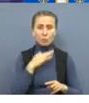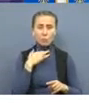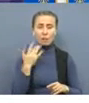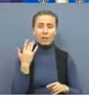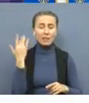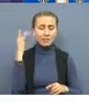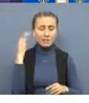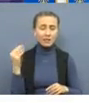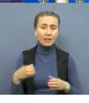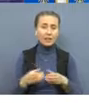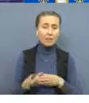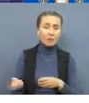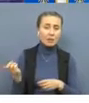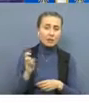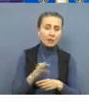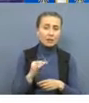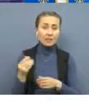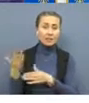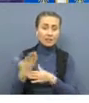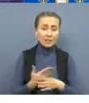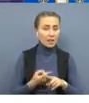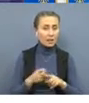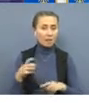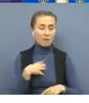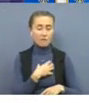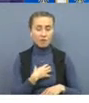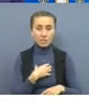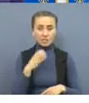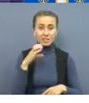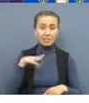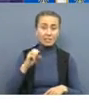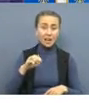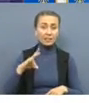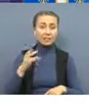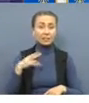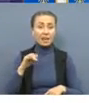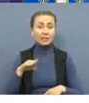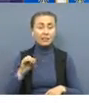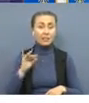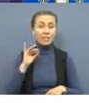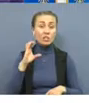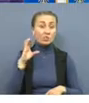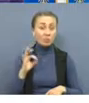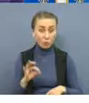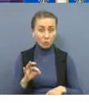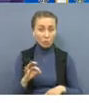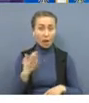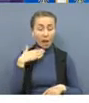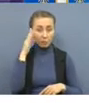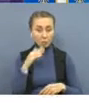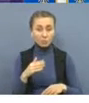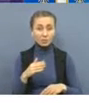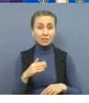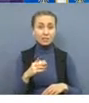компаний, инвесторов, и для них это очень важно. То есть стандарты ISO, на которые перешли акмолинские предприятия, они